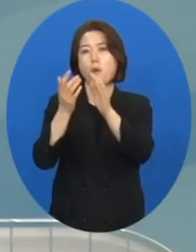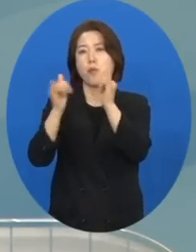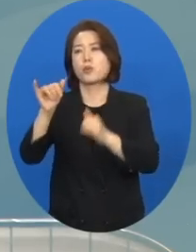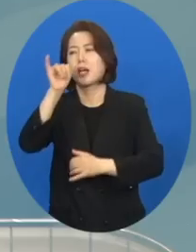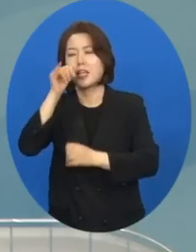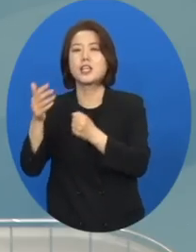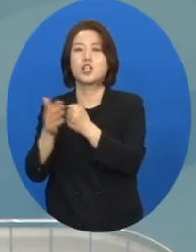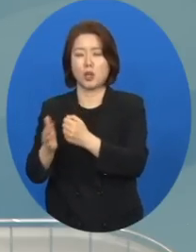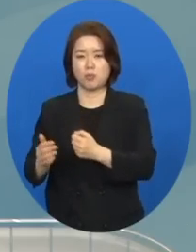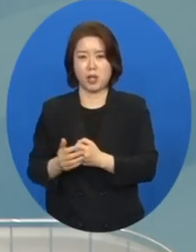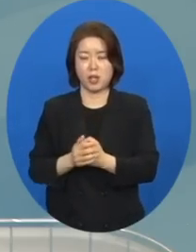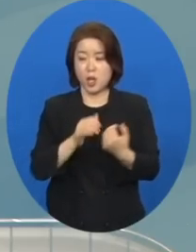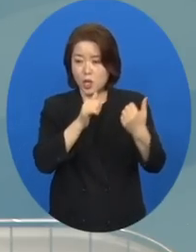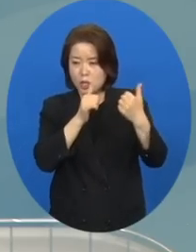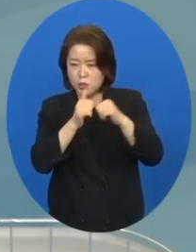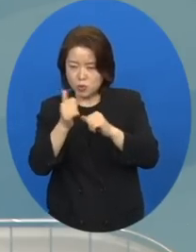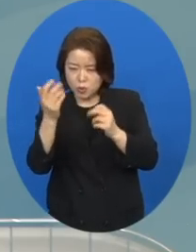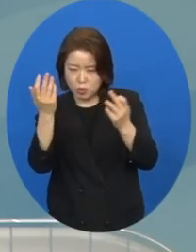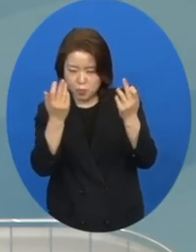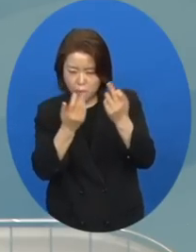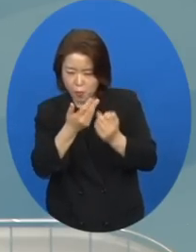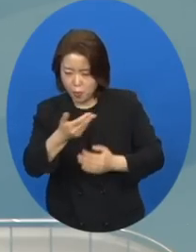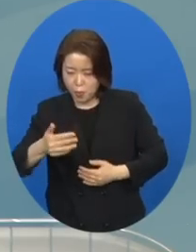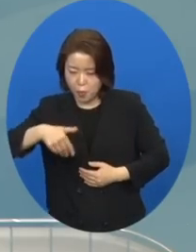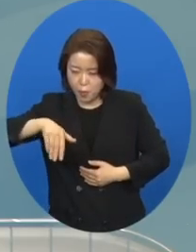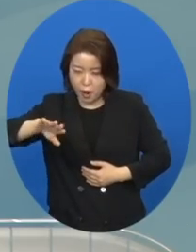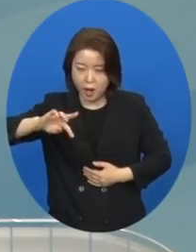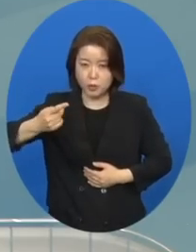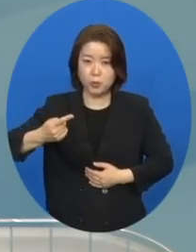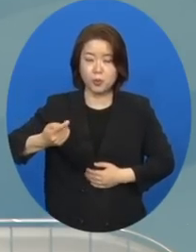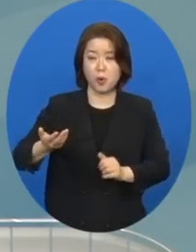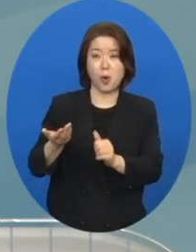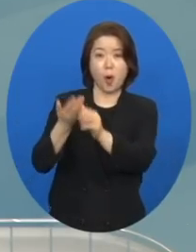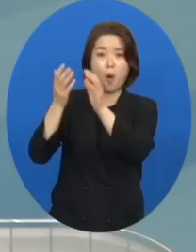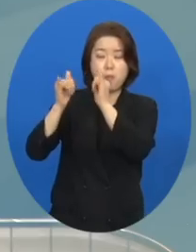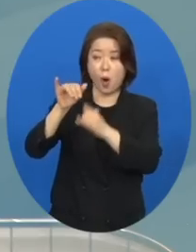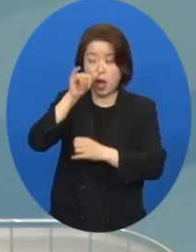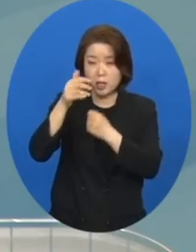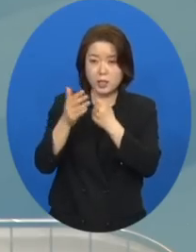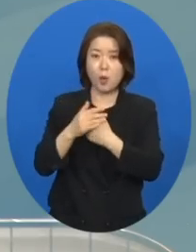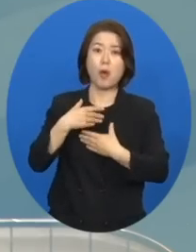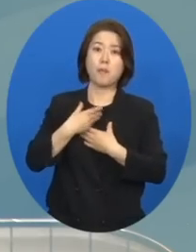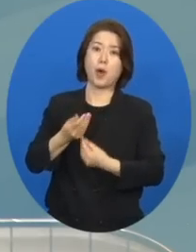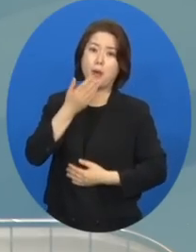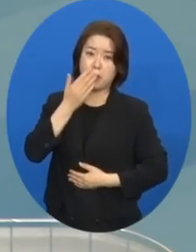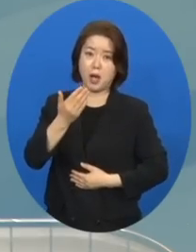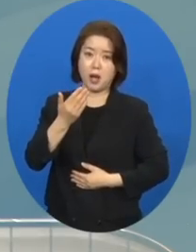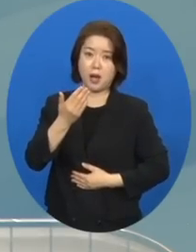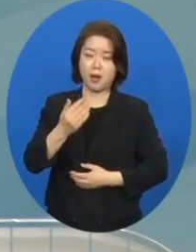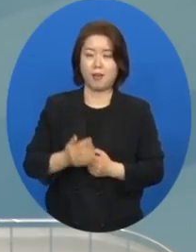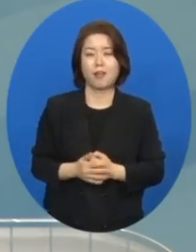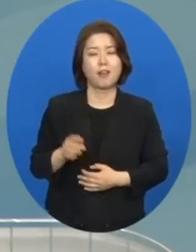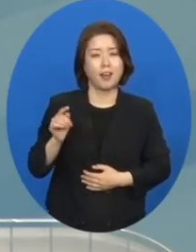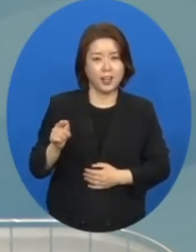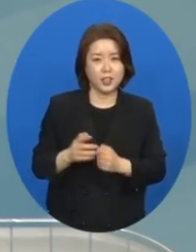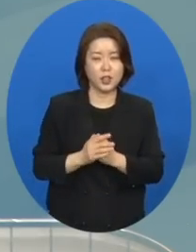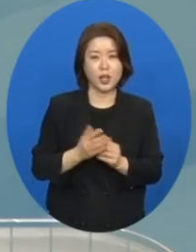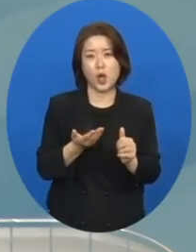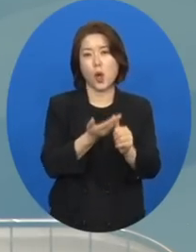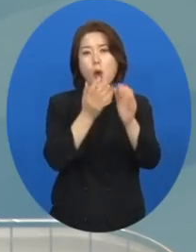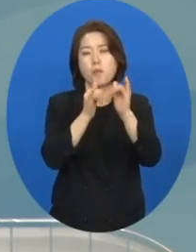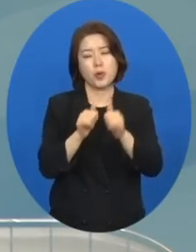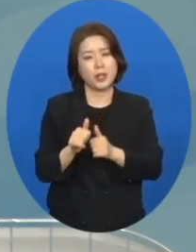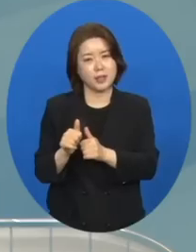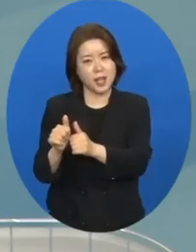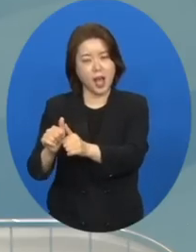골짜기 갈지라도 목자가 나와 함께 있기 때문에 평안을 누리는 것입니다 이것이 목자를 따라가는